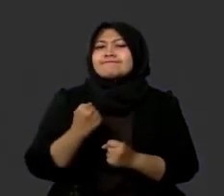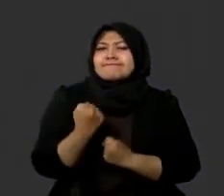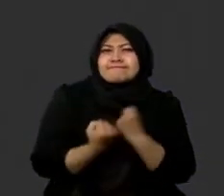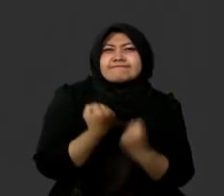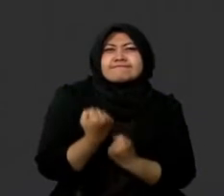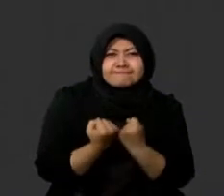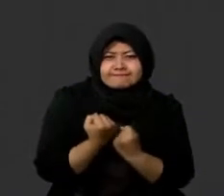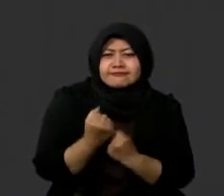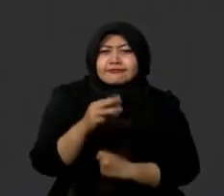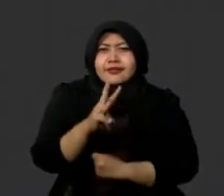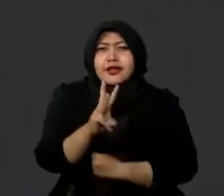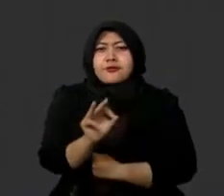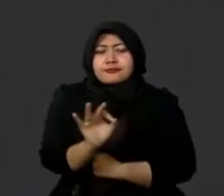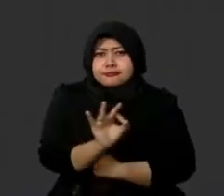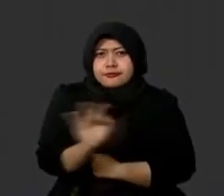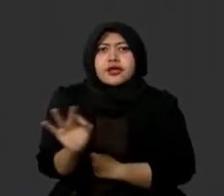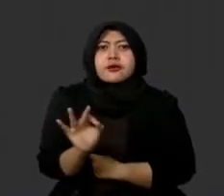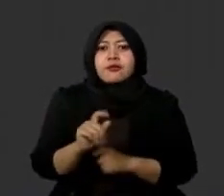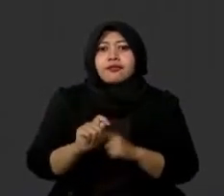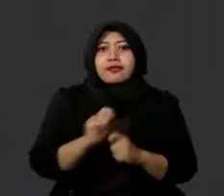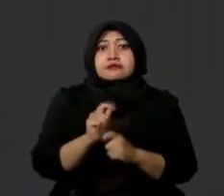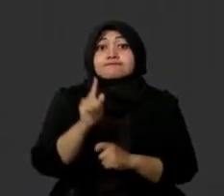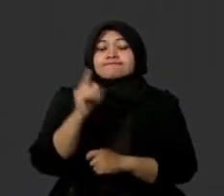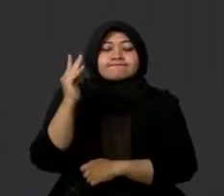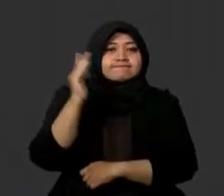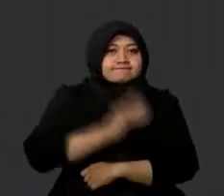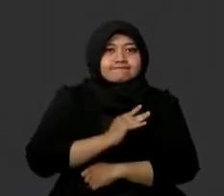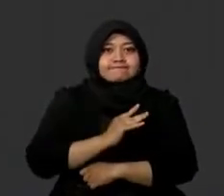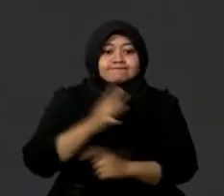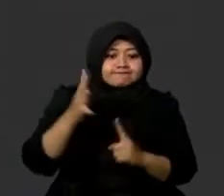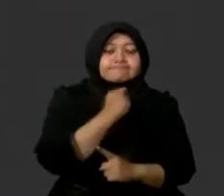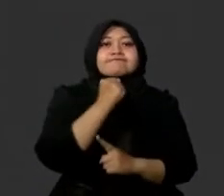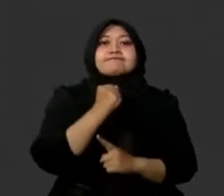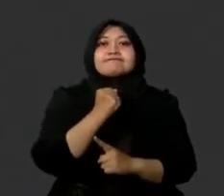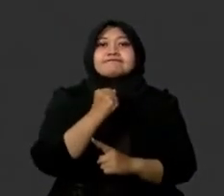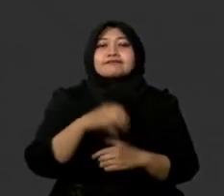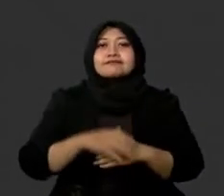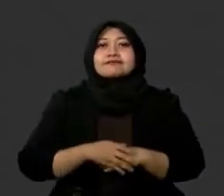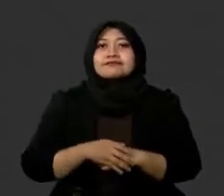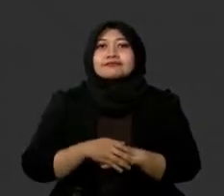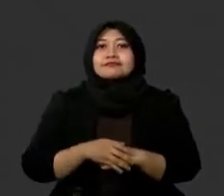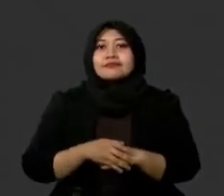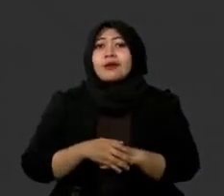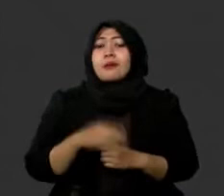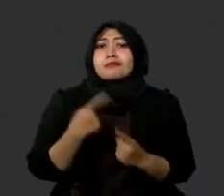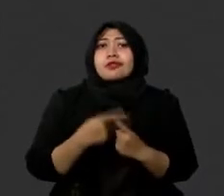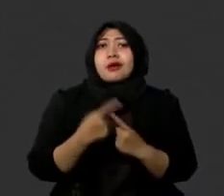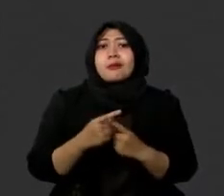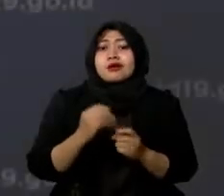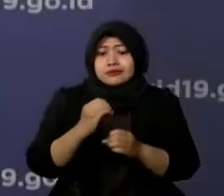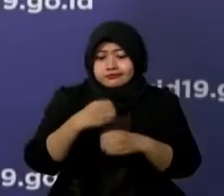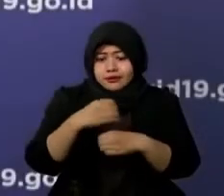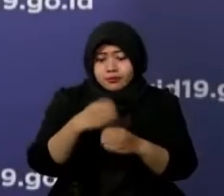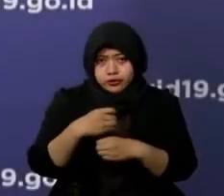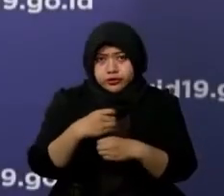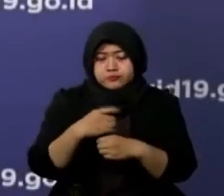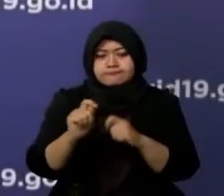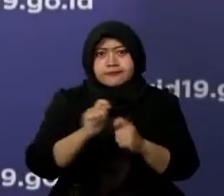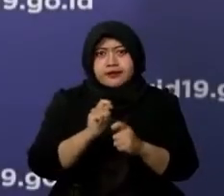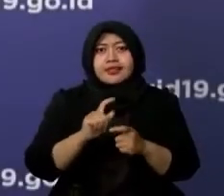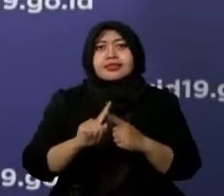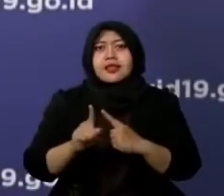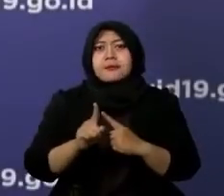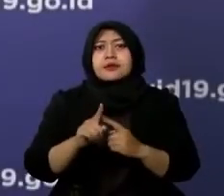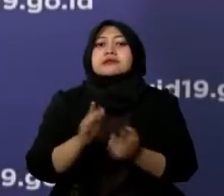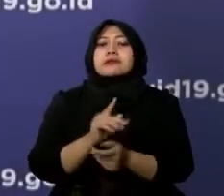untuk tercapainya 30.000 pemeriksaan per harinya. Bukan saja dengan menambah laboratorium penguji, namun juga